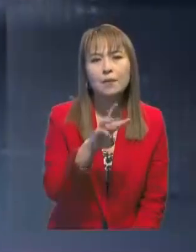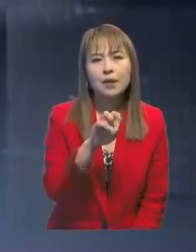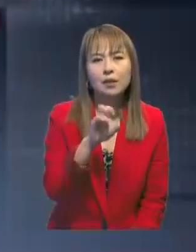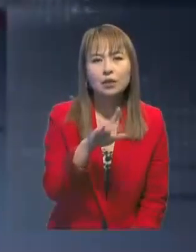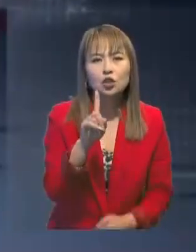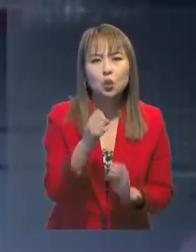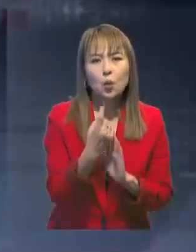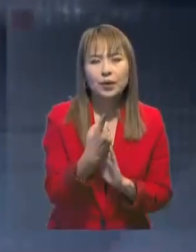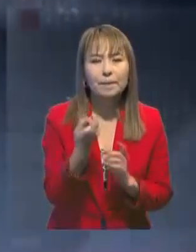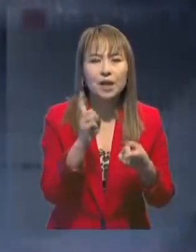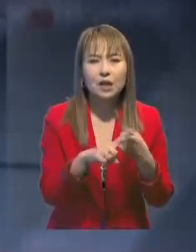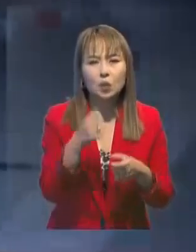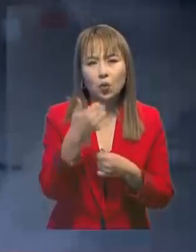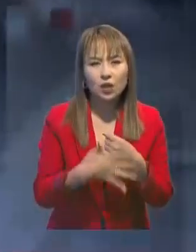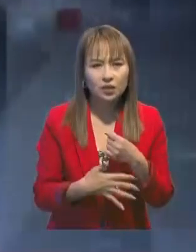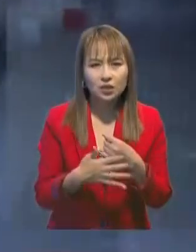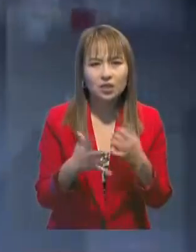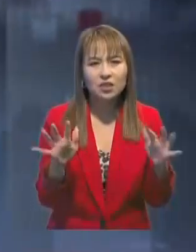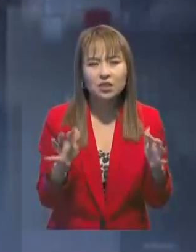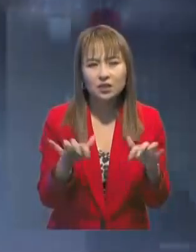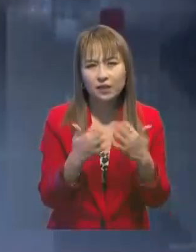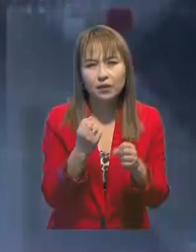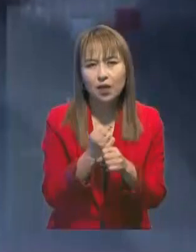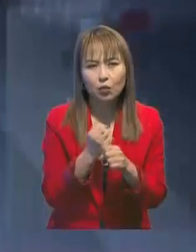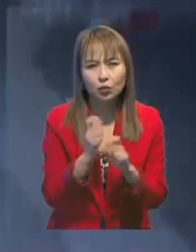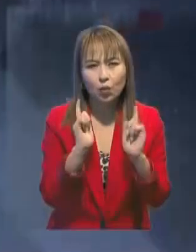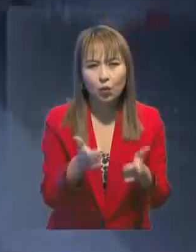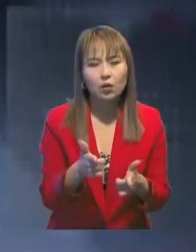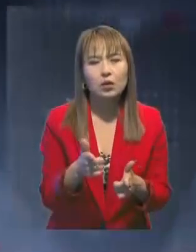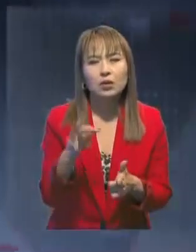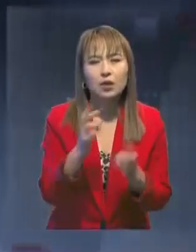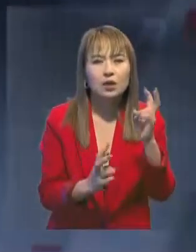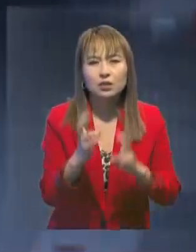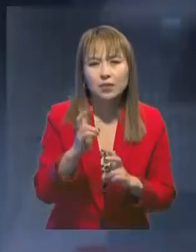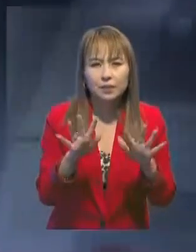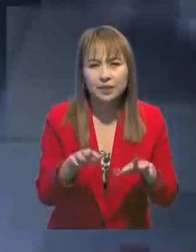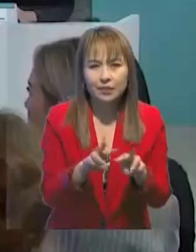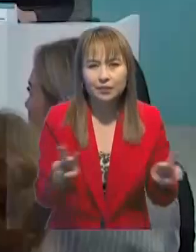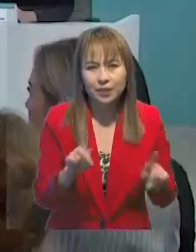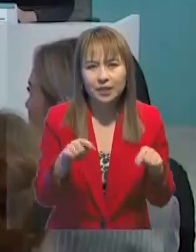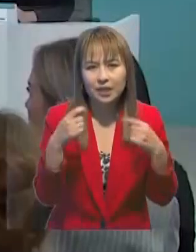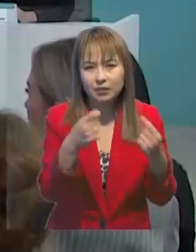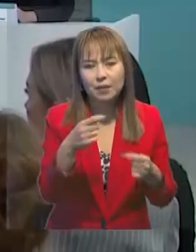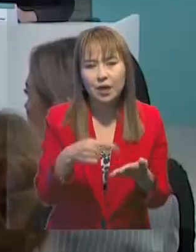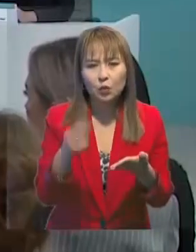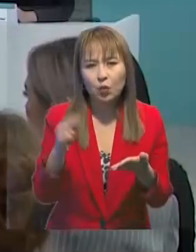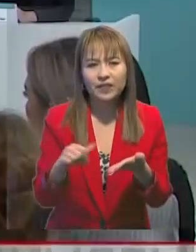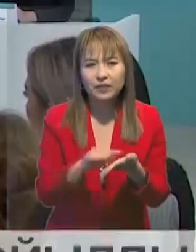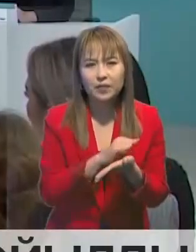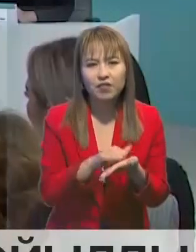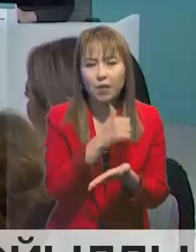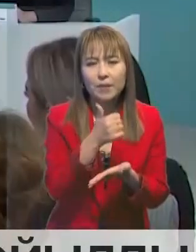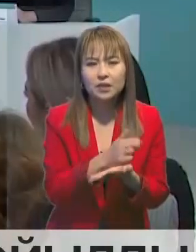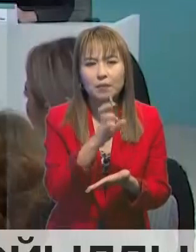Алматының 111 байланыс орталығы цифрлық даму, инновациялар және аэроғарыш өнеркәсіп министрлігіне берілді. Тиісті меморандумға